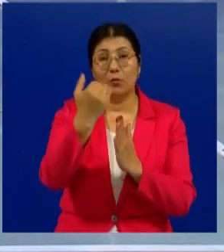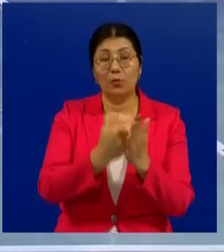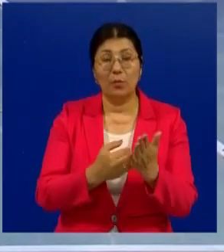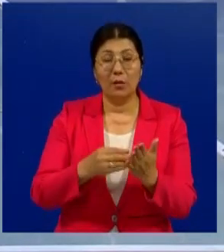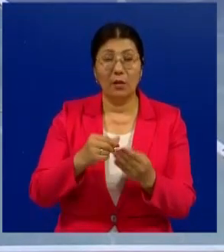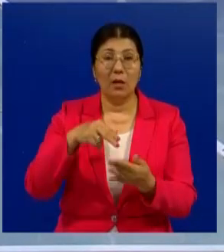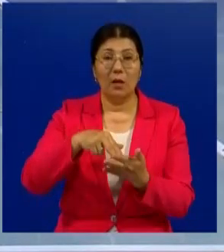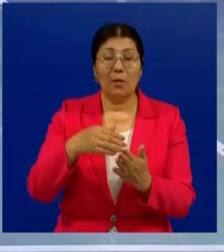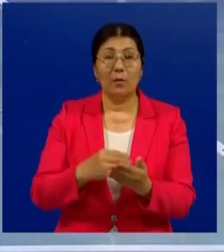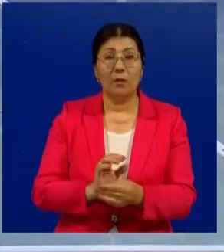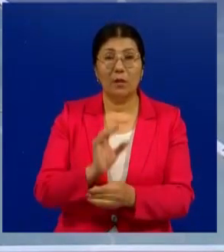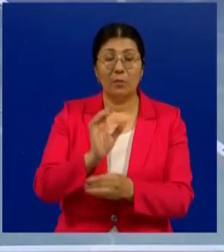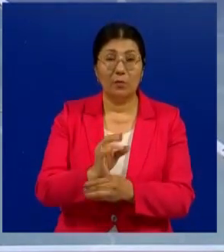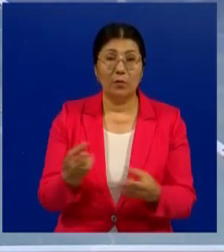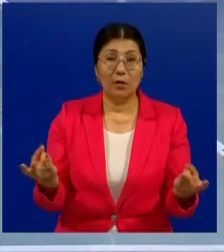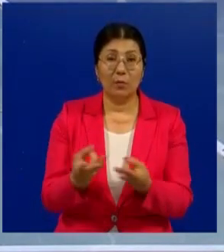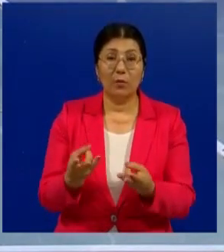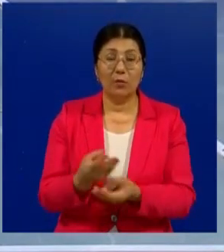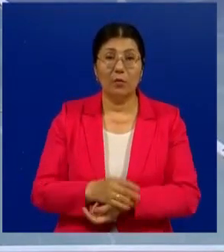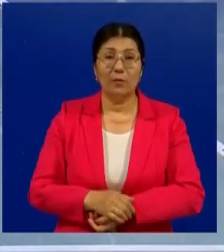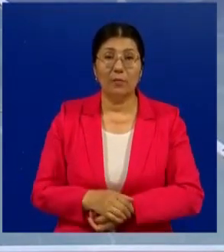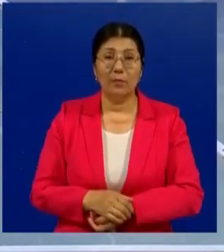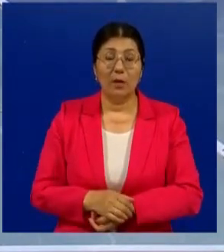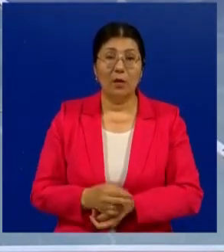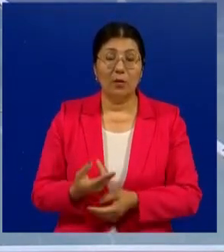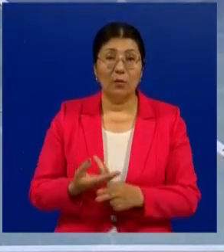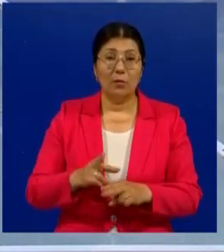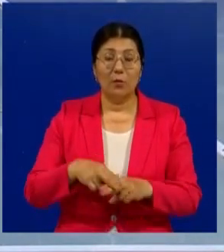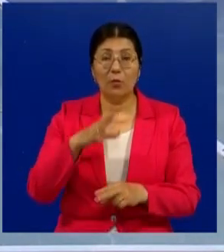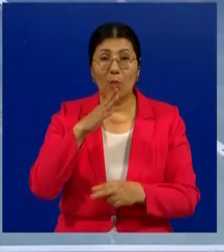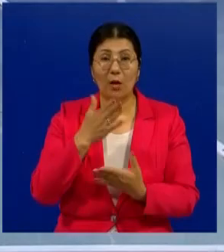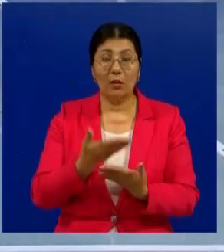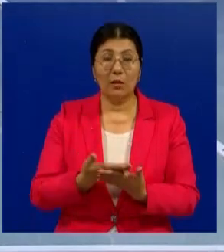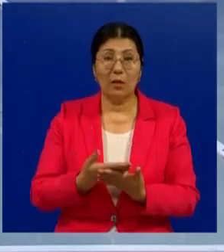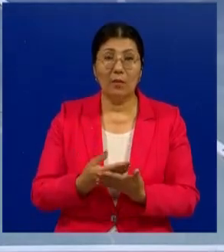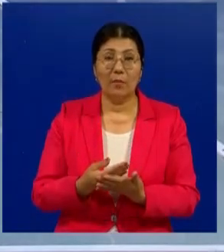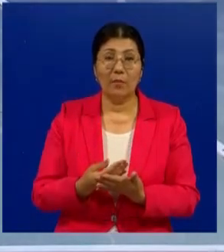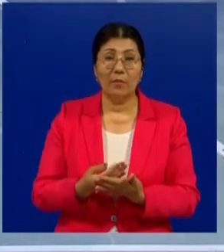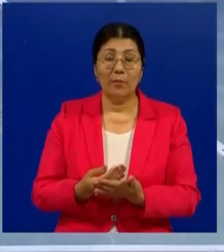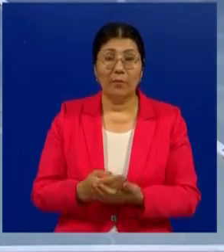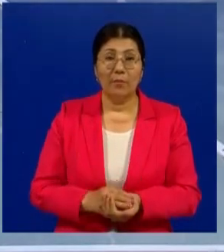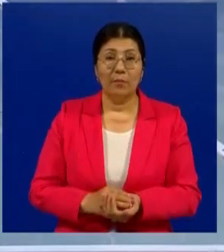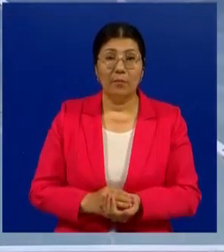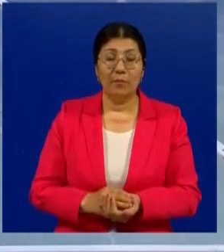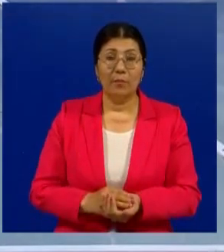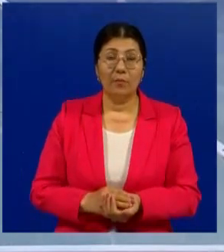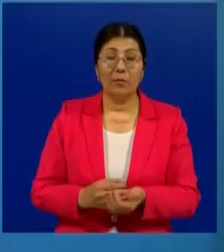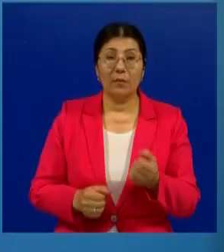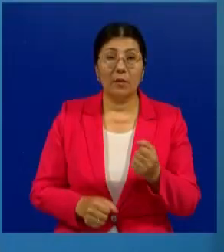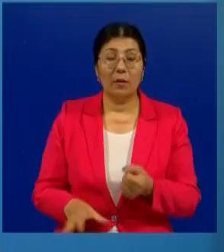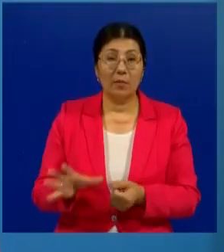тапсыру керек болды етін, астығын. Сол кезде кейбір шаруалар енді ол оңай қылып тапсыратын болса, оған тиімсіз,